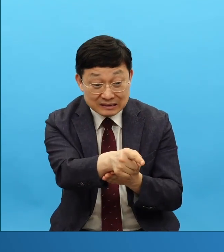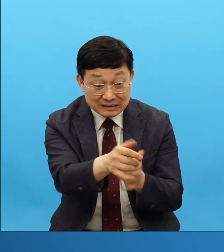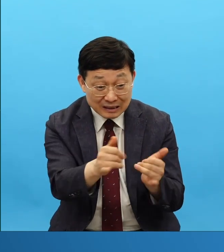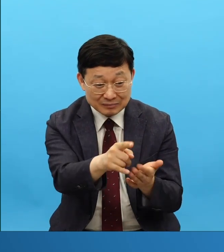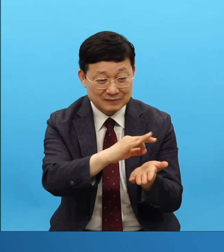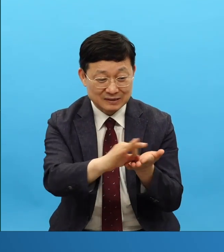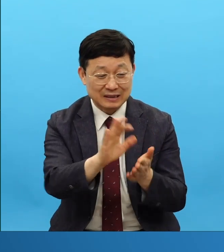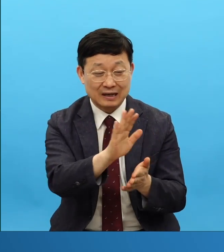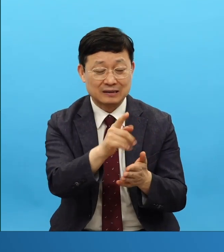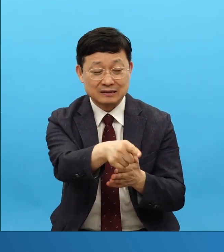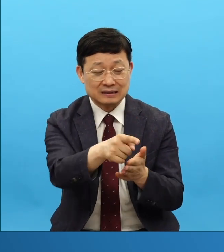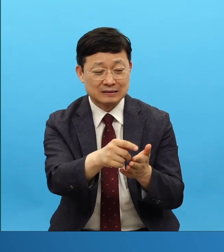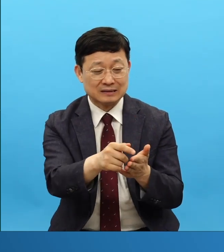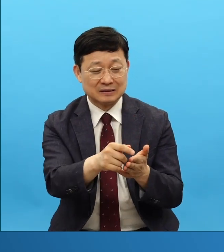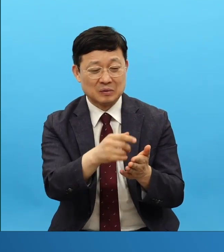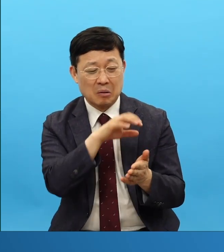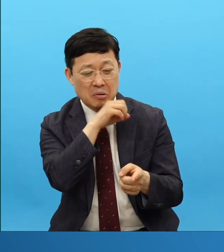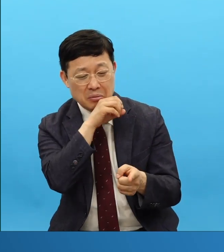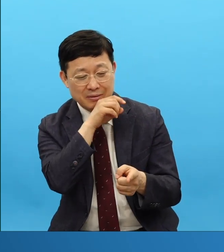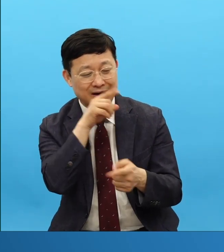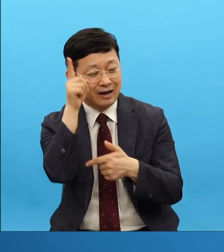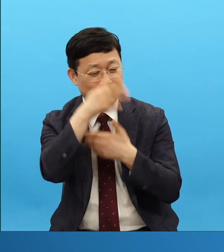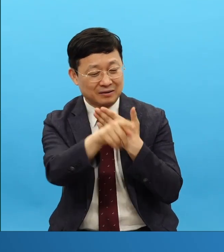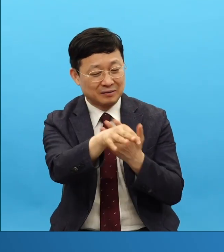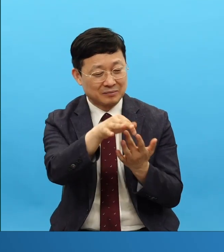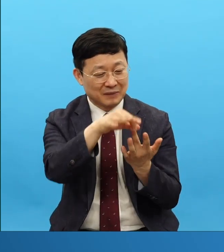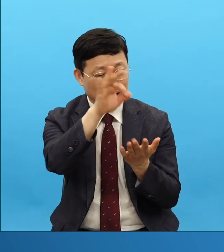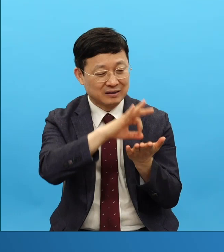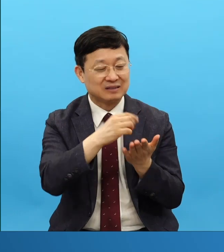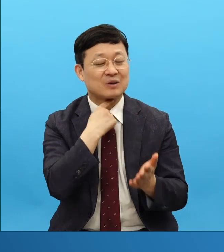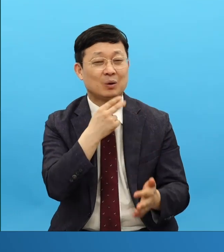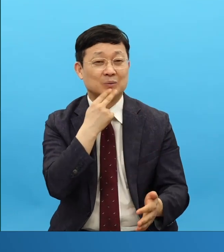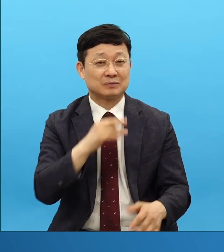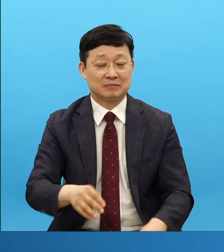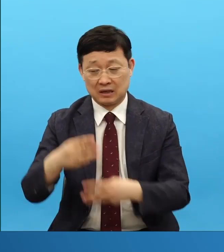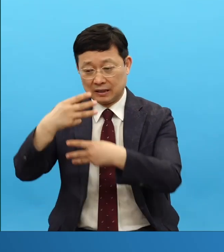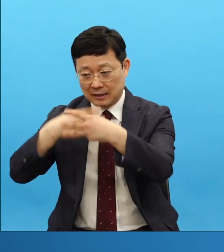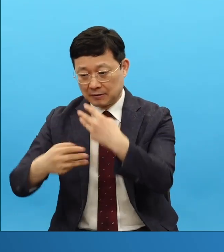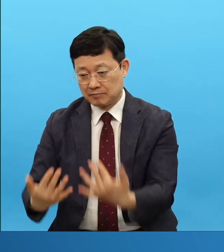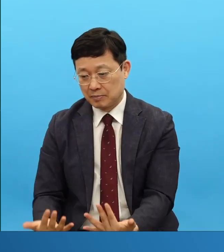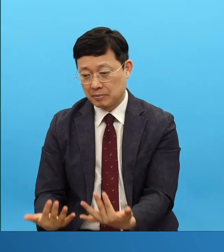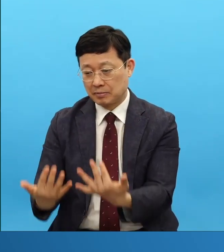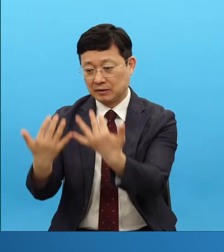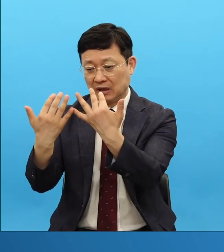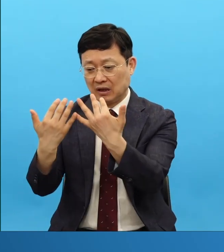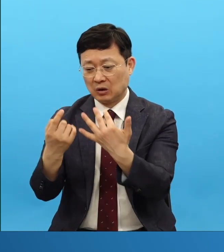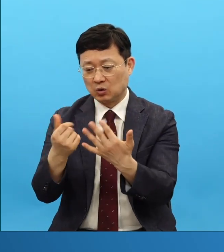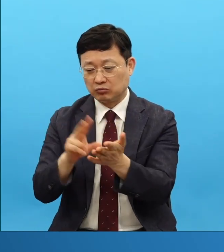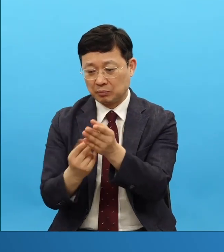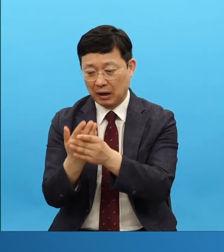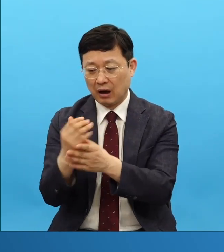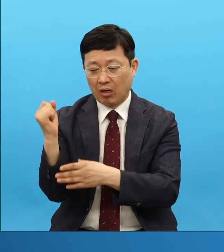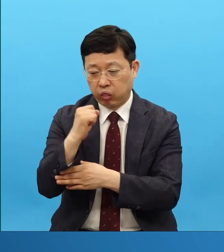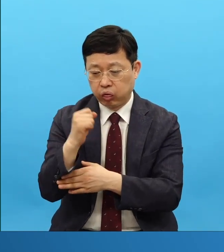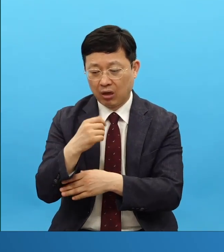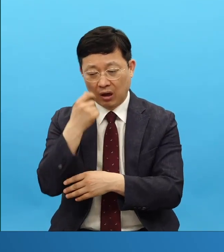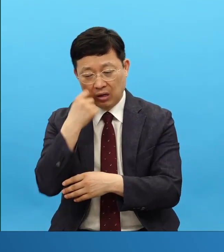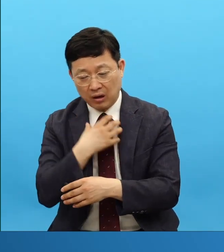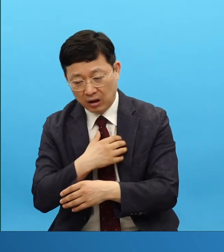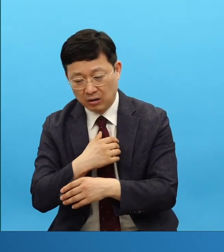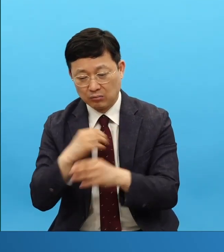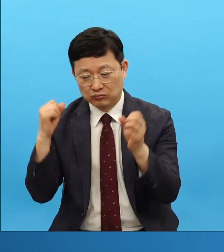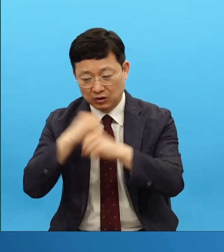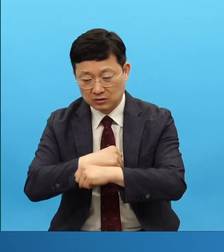people like that. 쓴 적이 없어. He's never used people like that. 렘넌트가 앞으로 자라나 어디 조그만한 일이 흔들리고 조그만한 일이 슬퍼하고 조그만한 일이